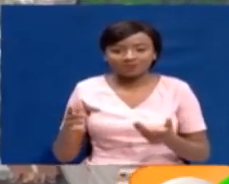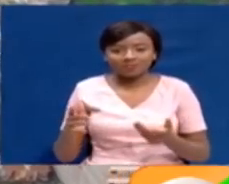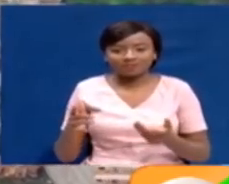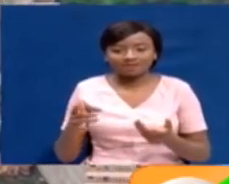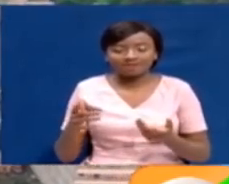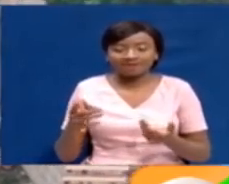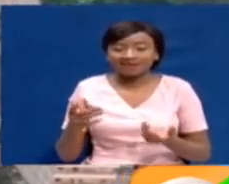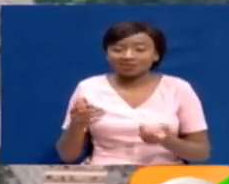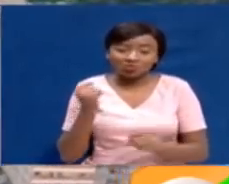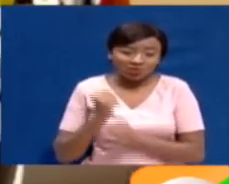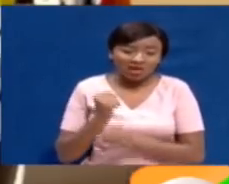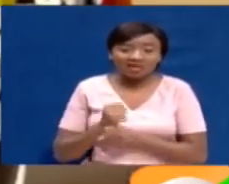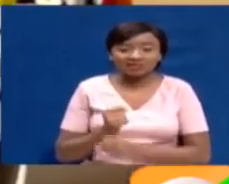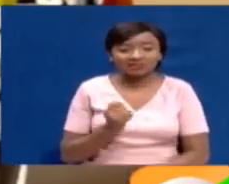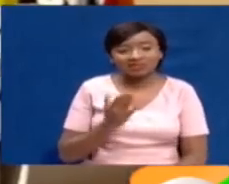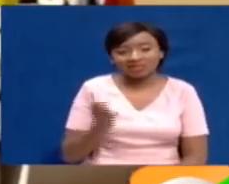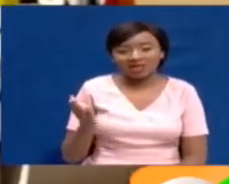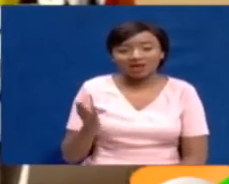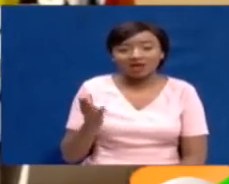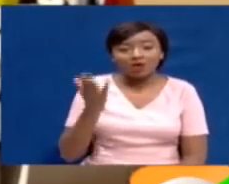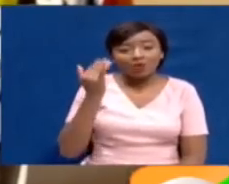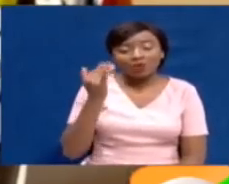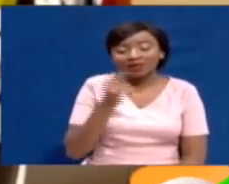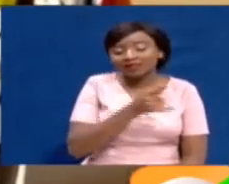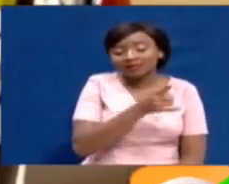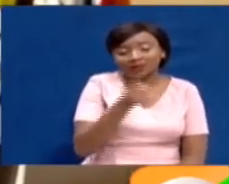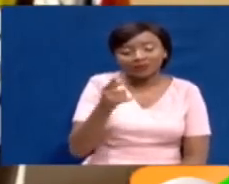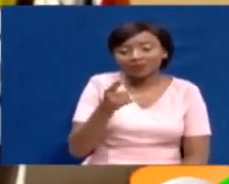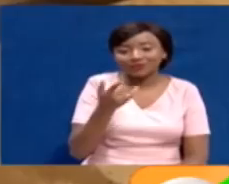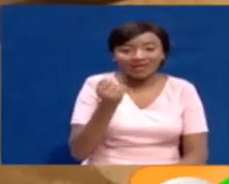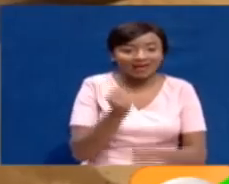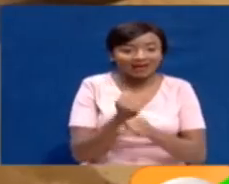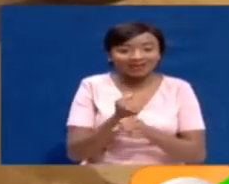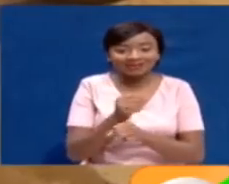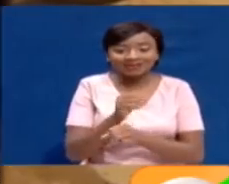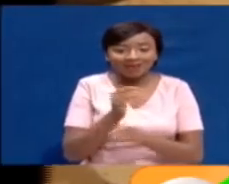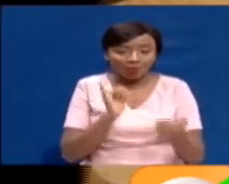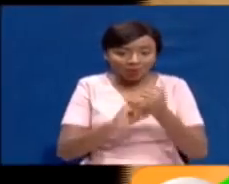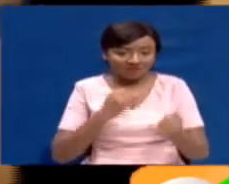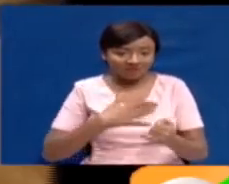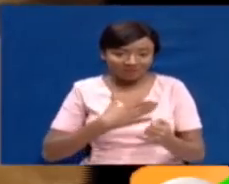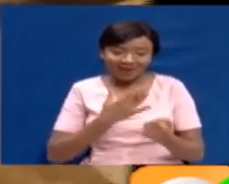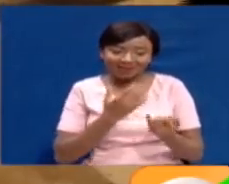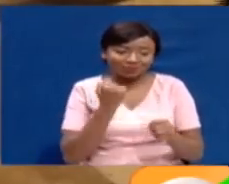pia. Na juu hata yeye pia kazi yake yenyewe ilikuwa anafanya pia nayo ilikoma.